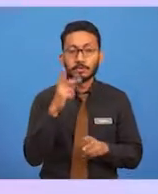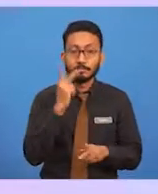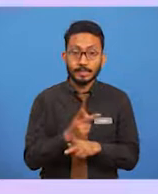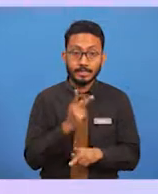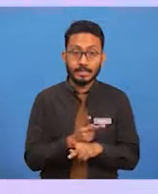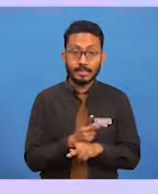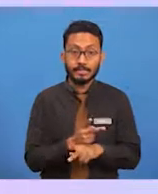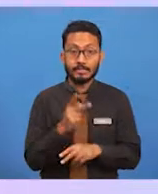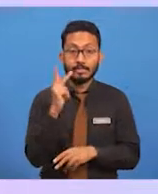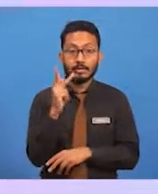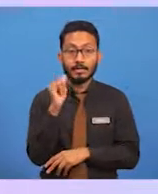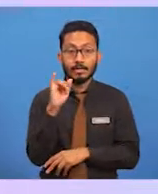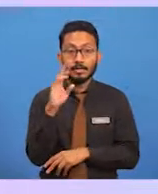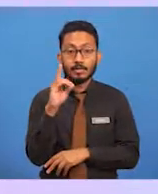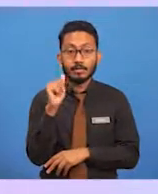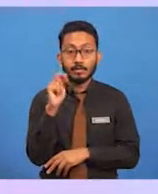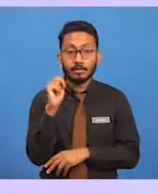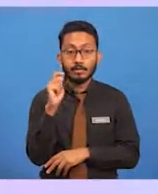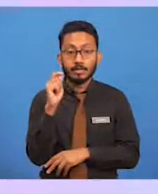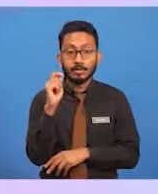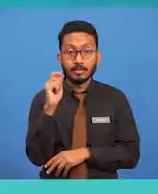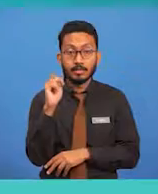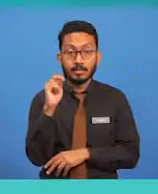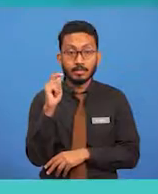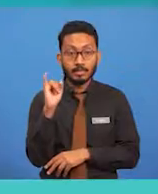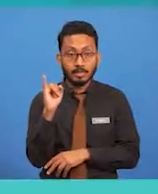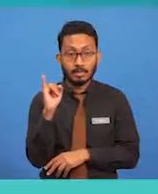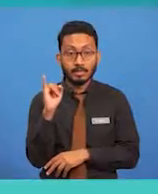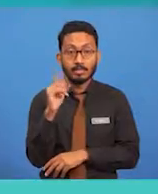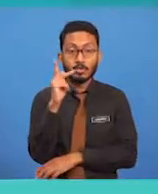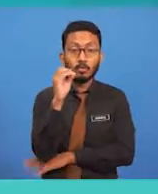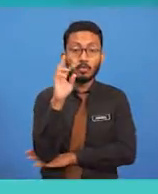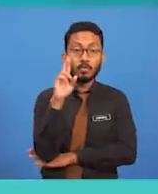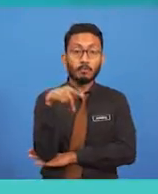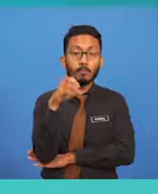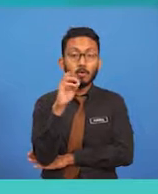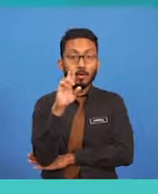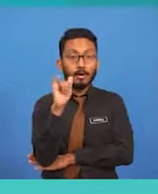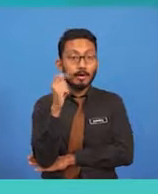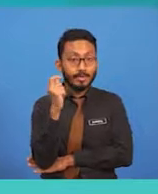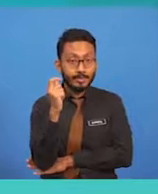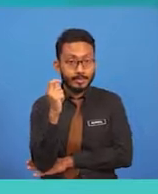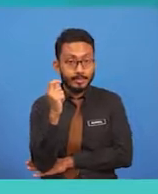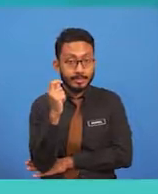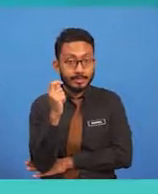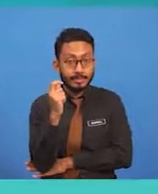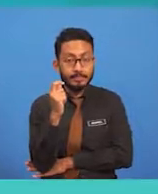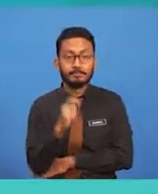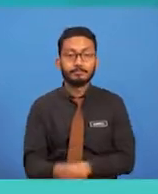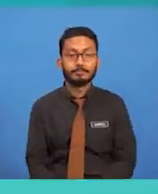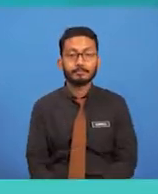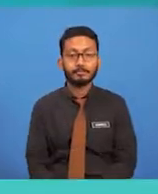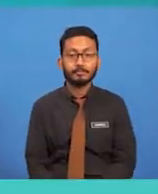identiti korporat bagi syarikat berkenaan. Jadi, sudahkah anda dapat mengenali elemen di